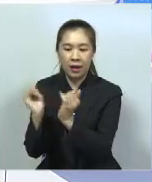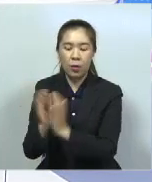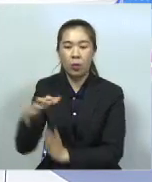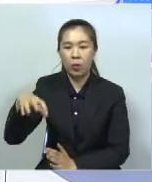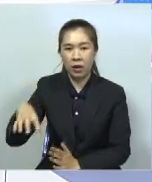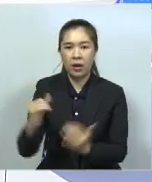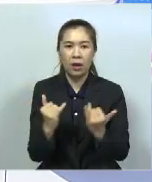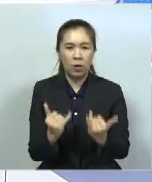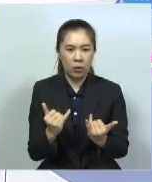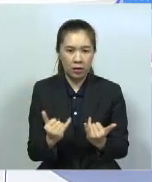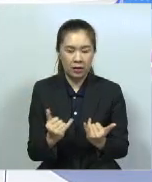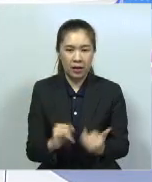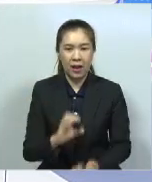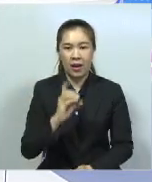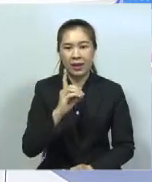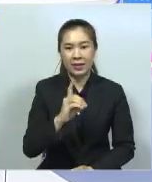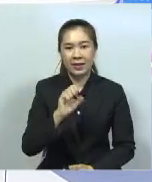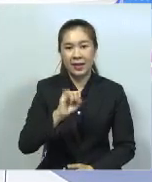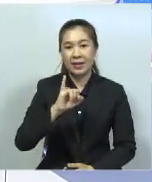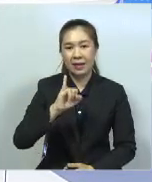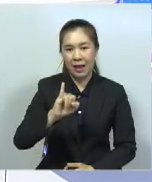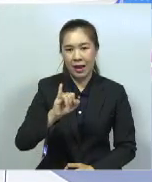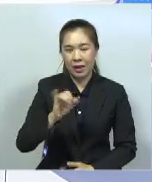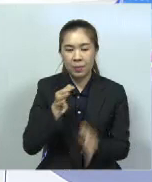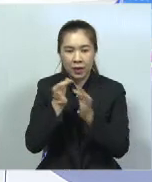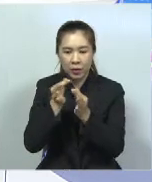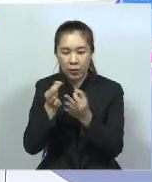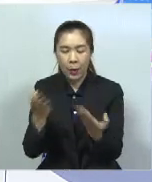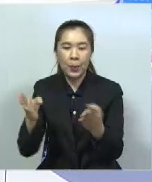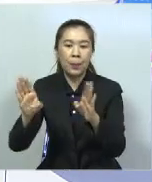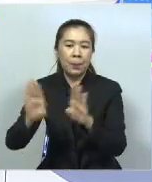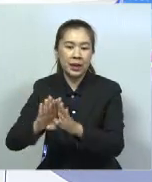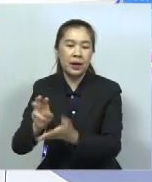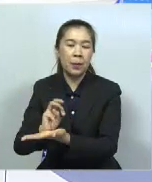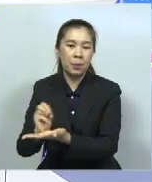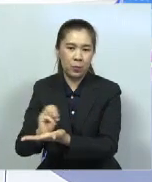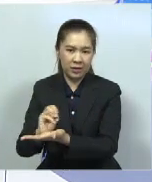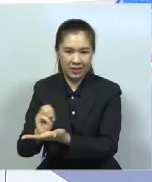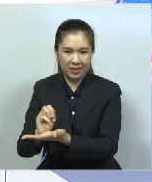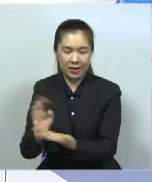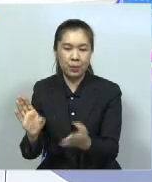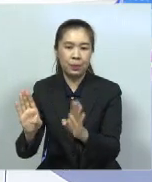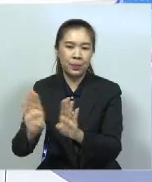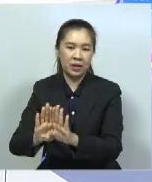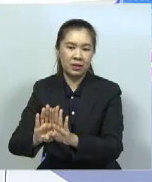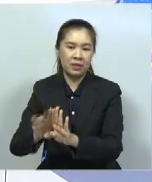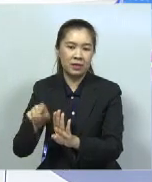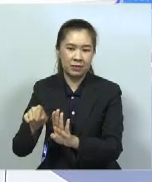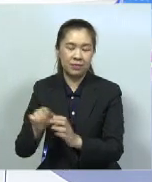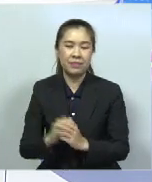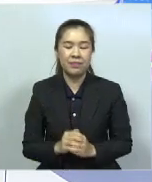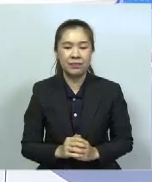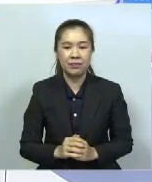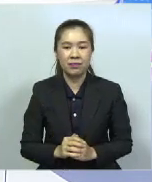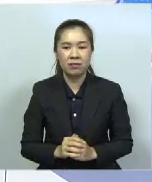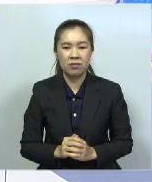วันนี้เป็นความคืบหน้าในส่วนของ DSI ที่มาแถลงสั่งปิดมูลนิธิคุณยายอาจารย์มหารัตนอุบาสิกาจันทน์ขนนกยู